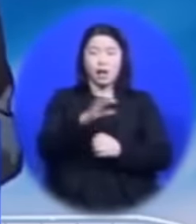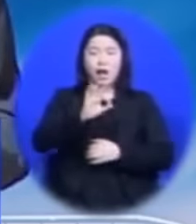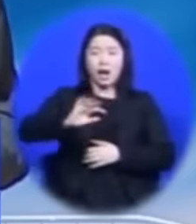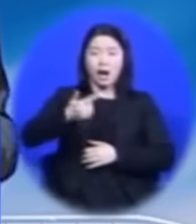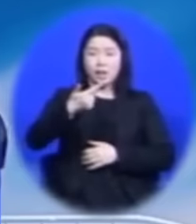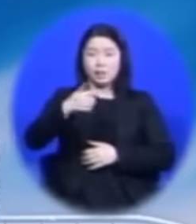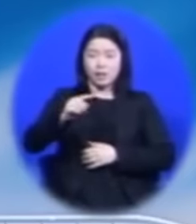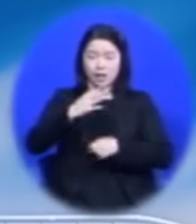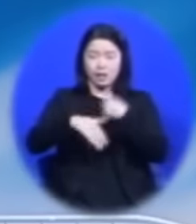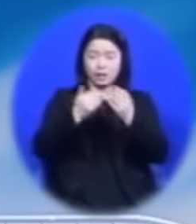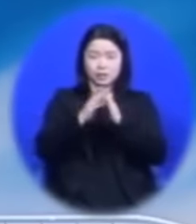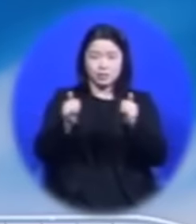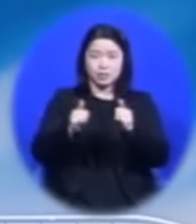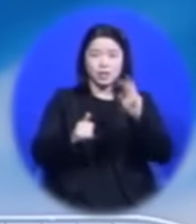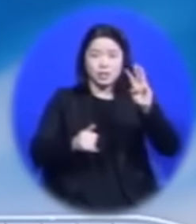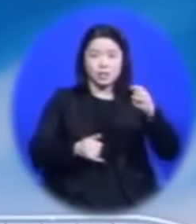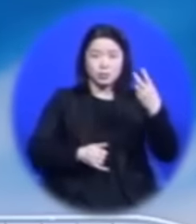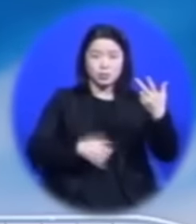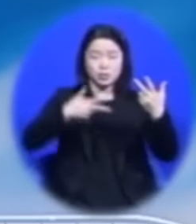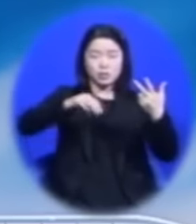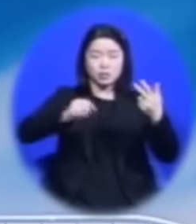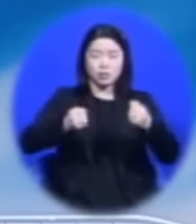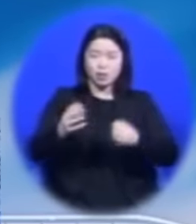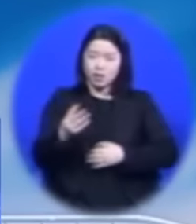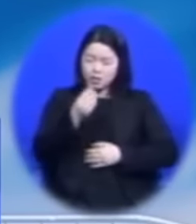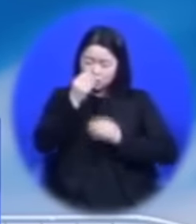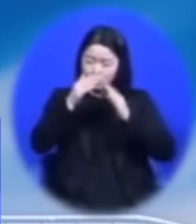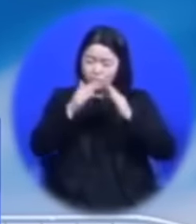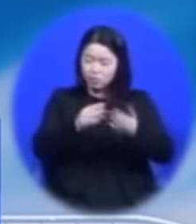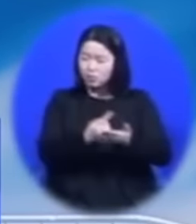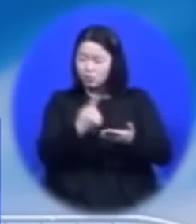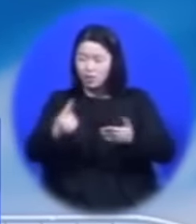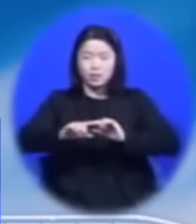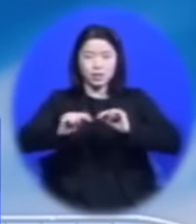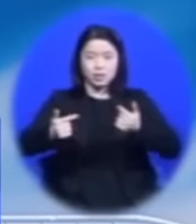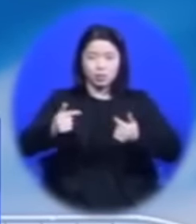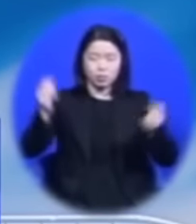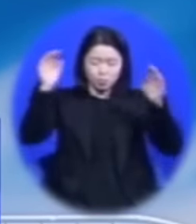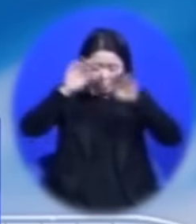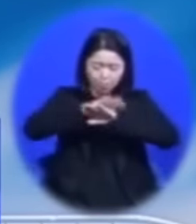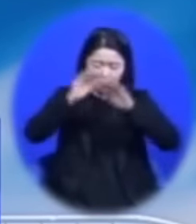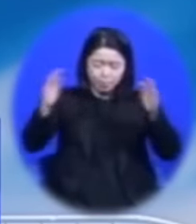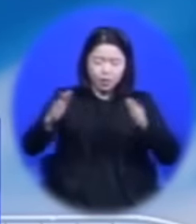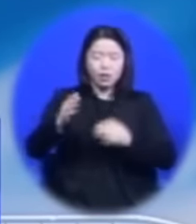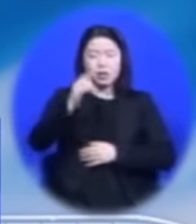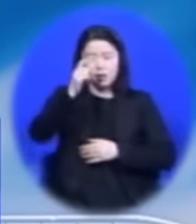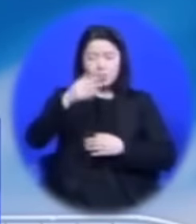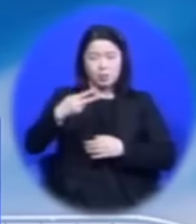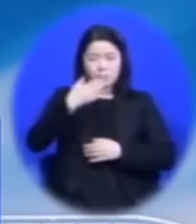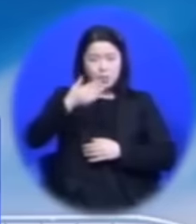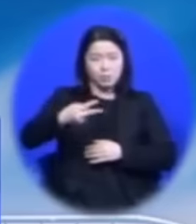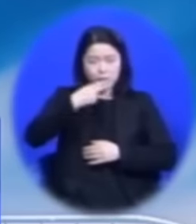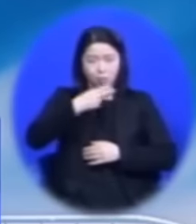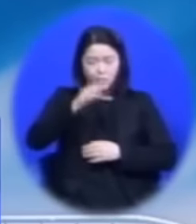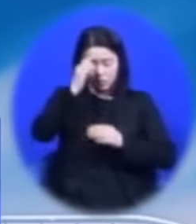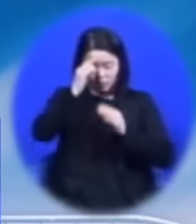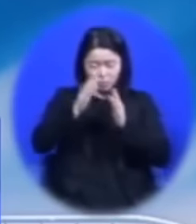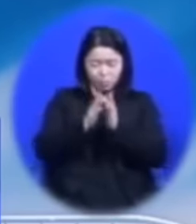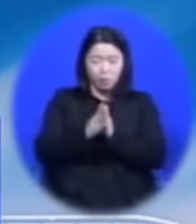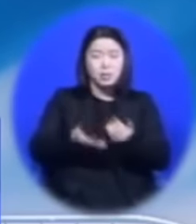선지자에 대해서 이 37절에 성전을 떠나지 아니하고 주야로 금식하며 기도함으로 섬기더니 라고